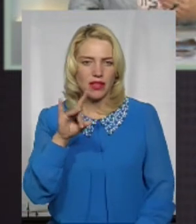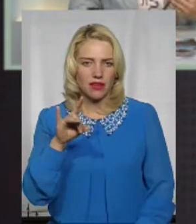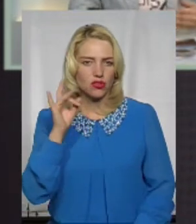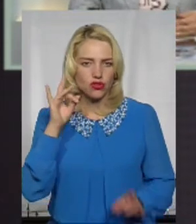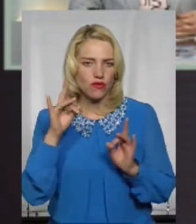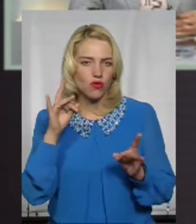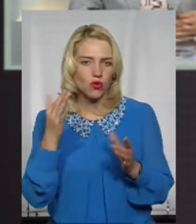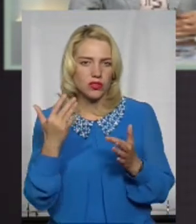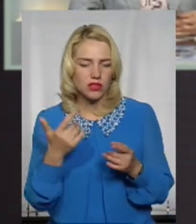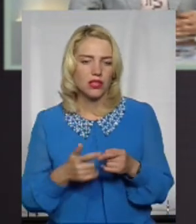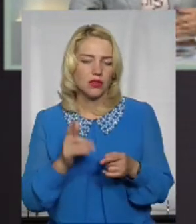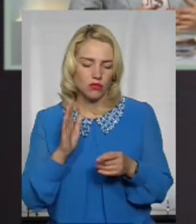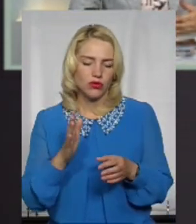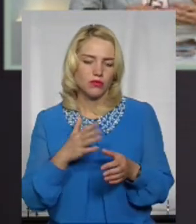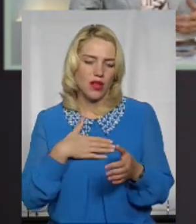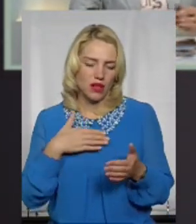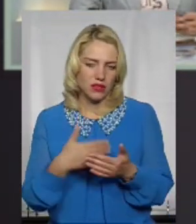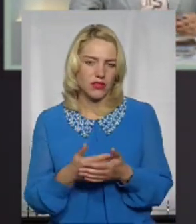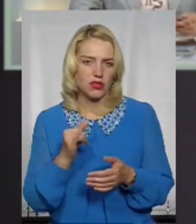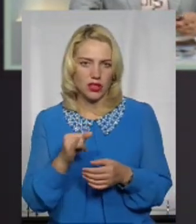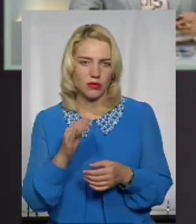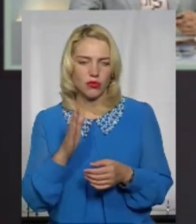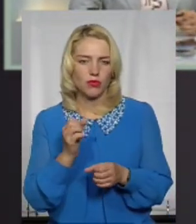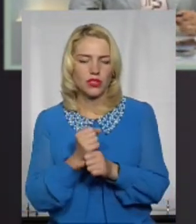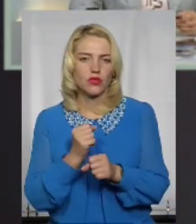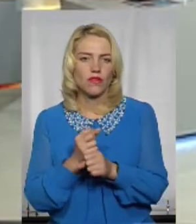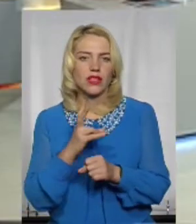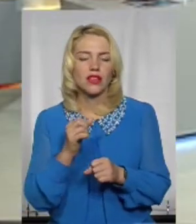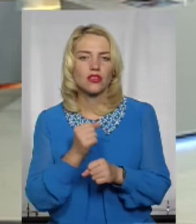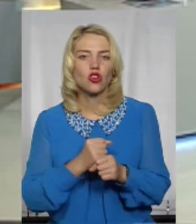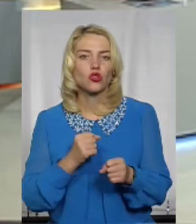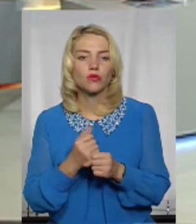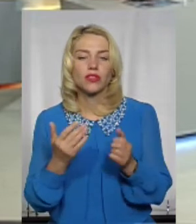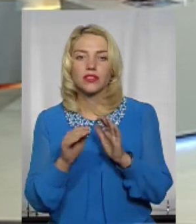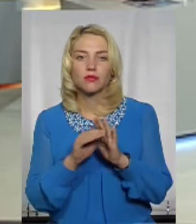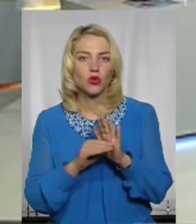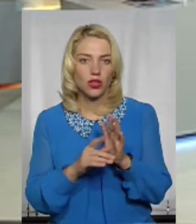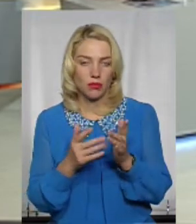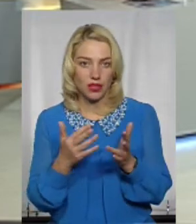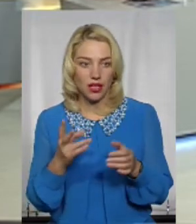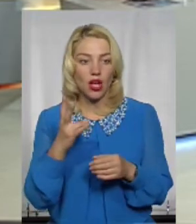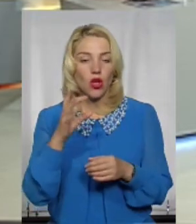тоді активізуємося і починаємо працювати над розробкою якихось програм і так далі. Но